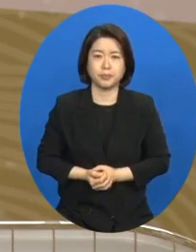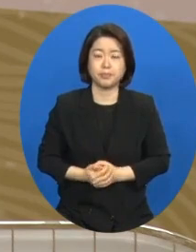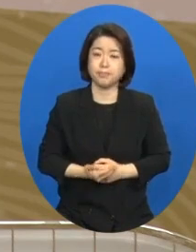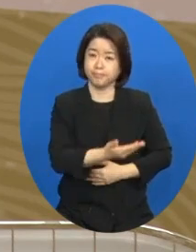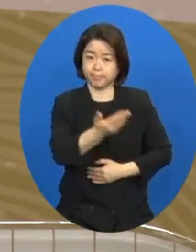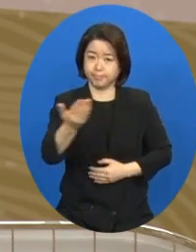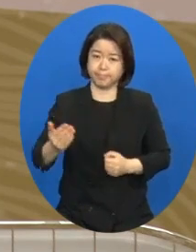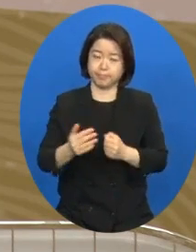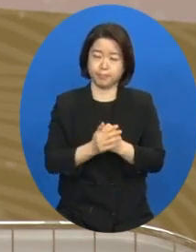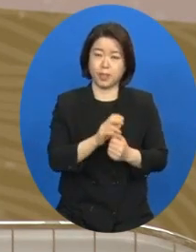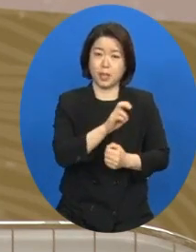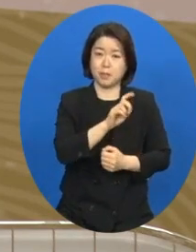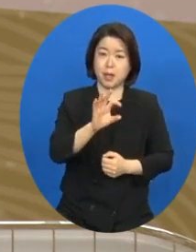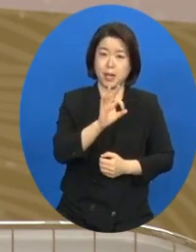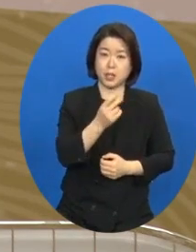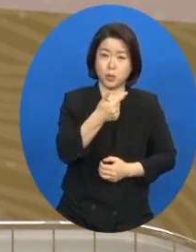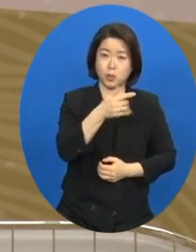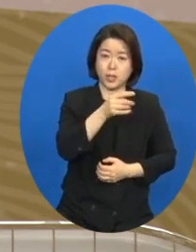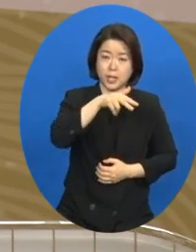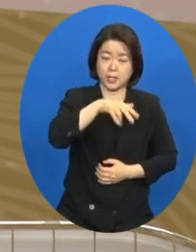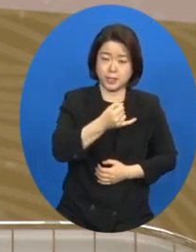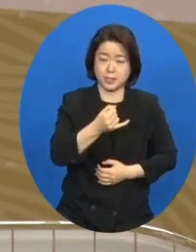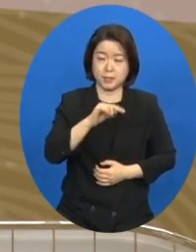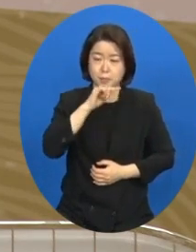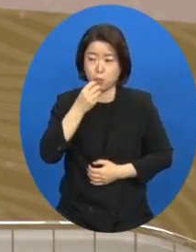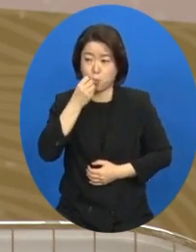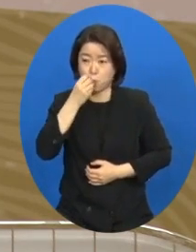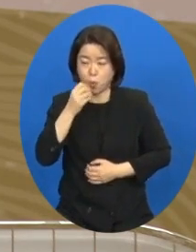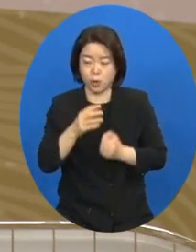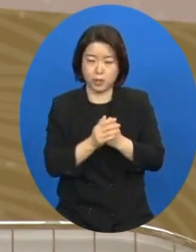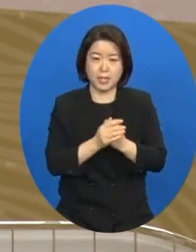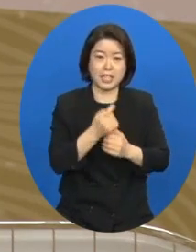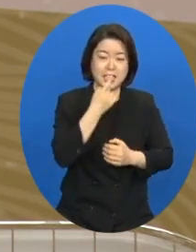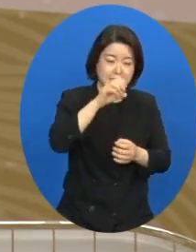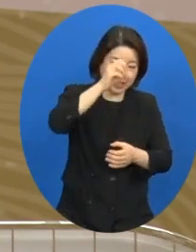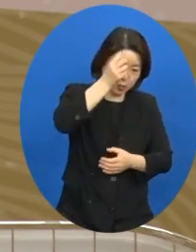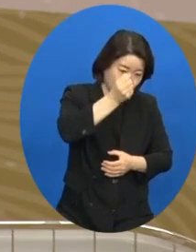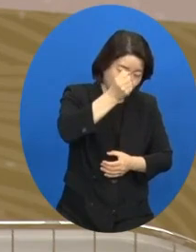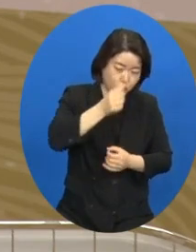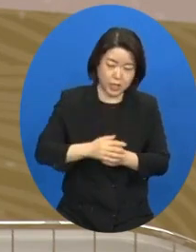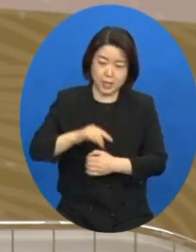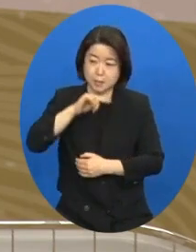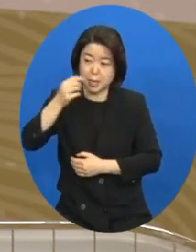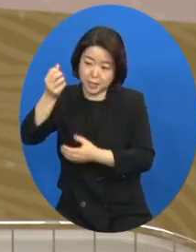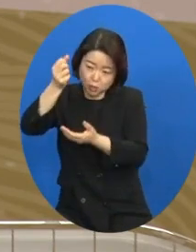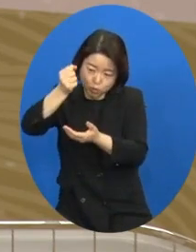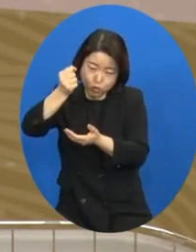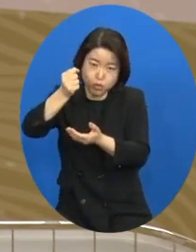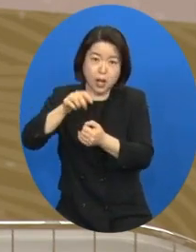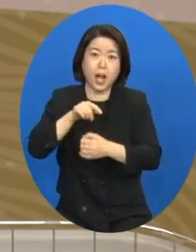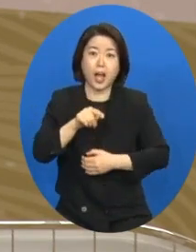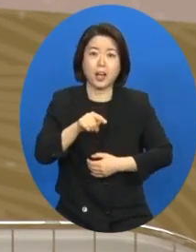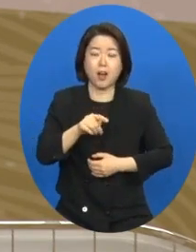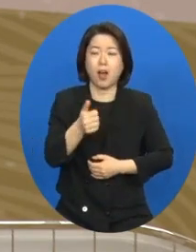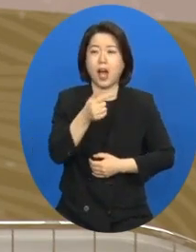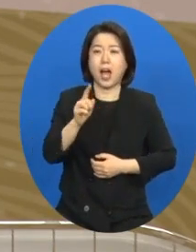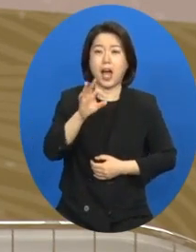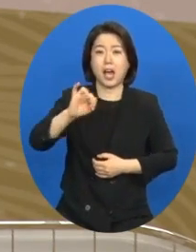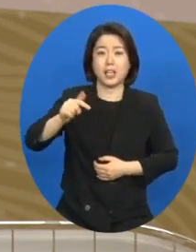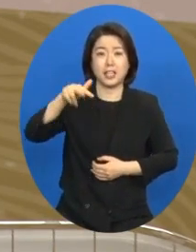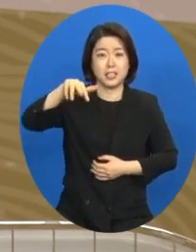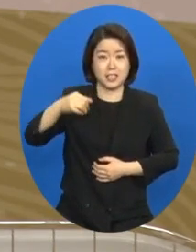여러분 mi 네즈 또는 도마도 개척 상표 중에 하 인지라 는 미국 상표를 아실 거에요